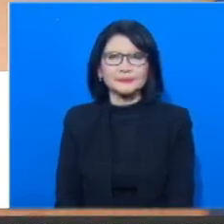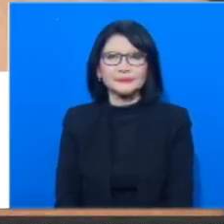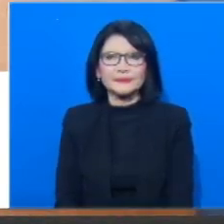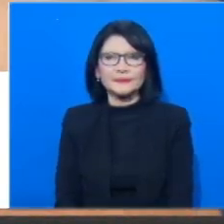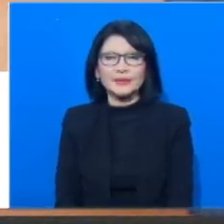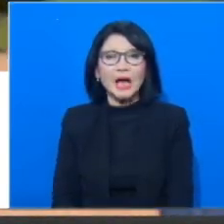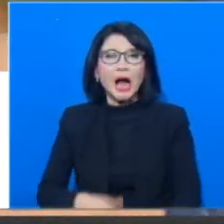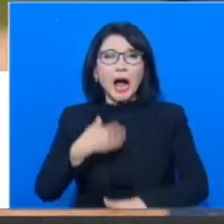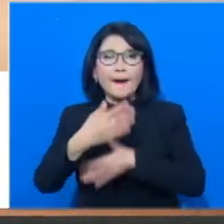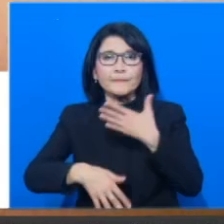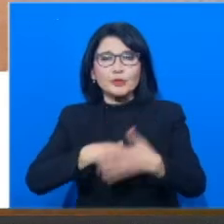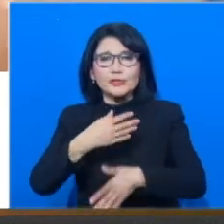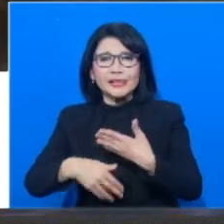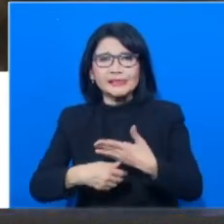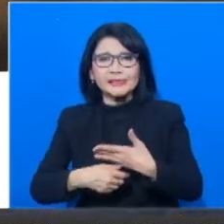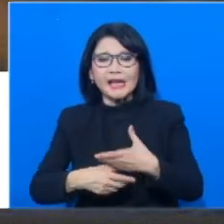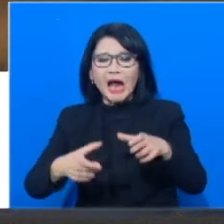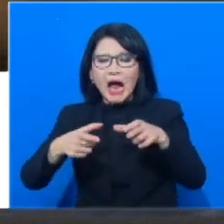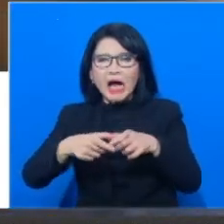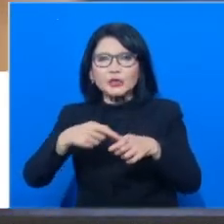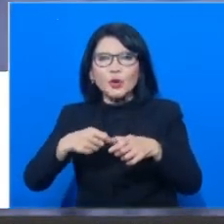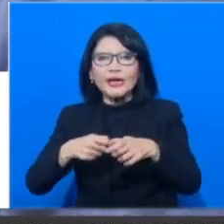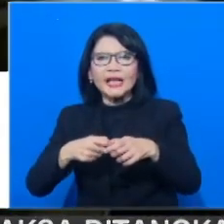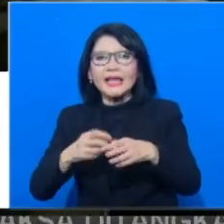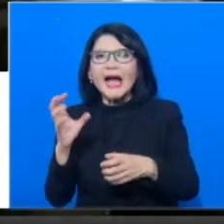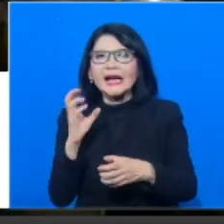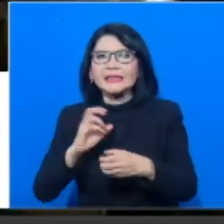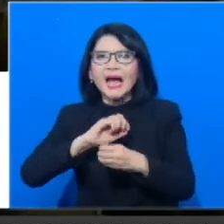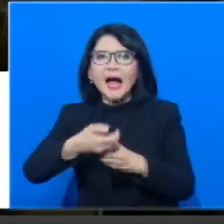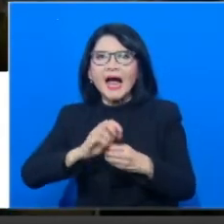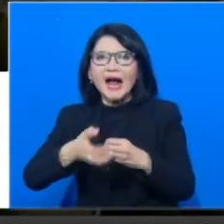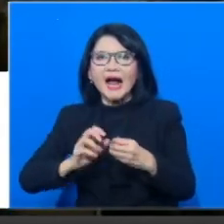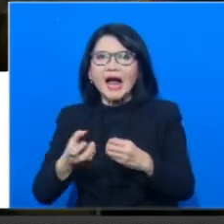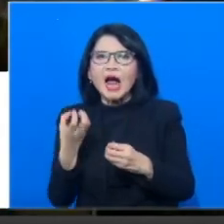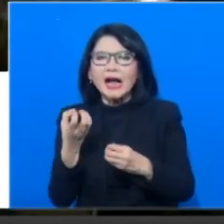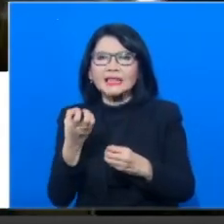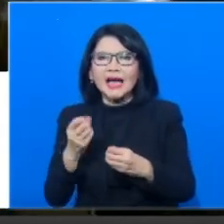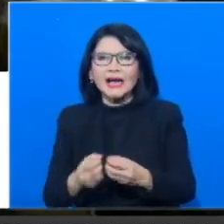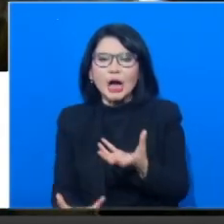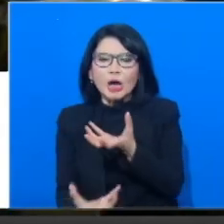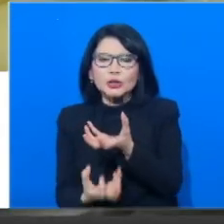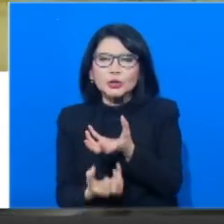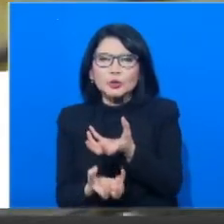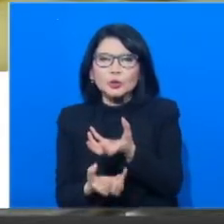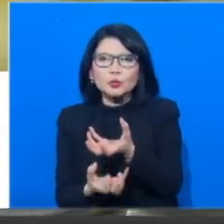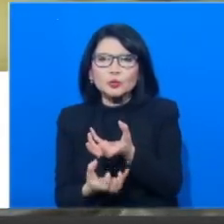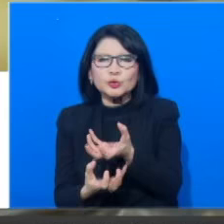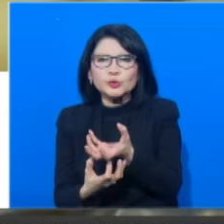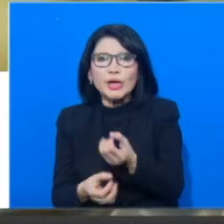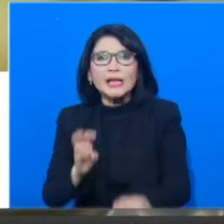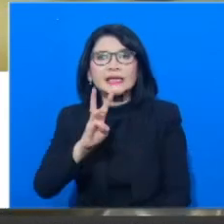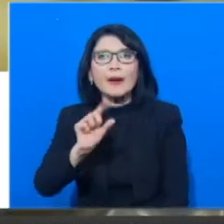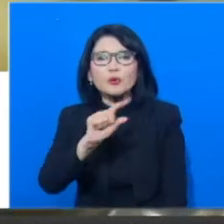Proses pembuatan donat kentang, pertama kentang dikupas dan dicuci bersih. Lalu dikukus hingga matang atau selama 30